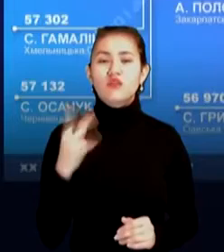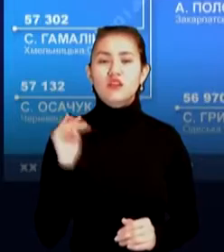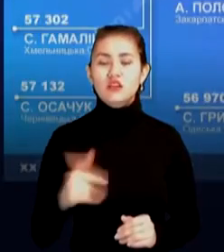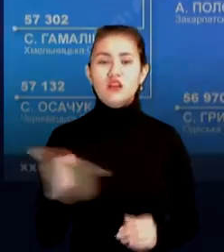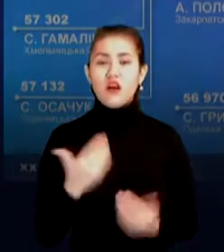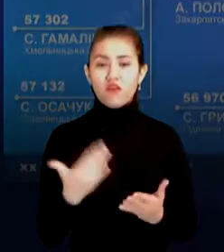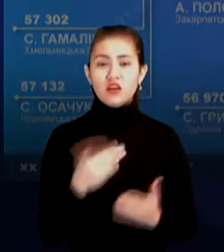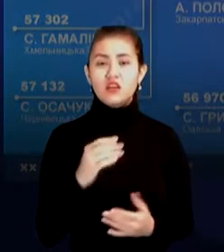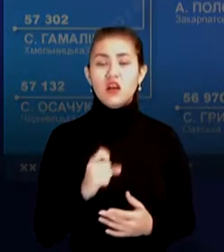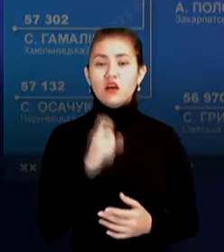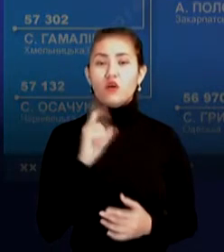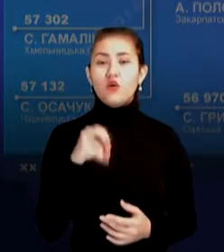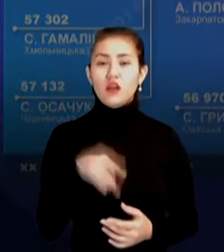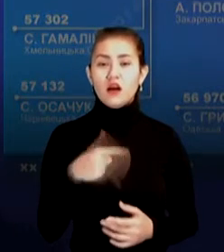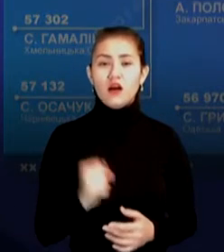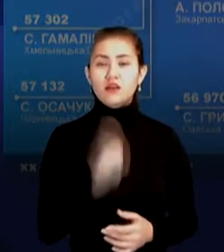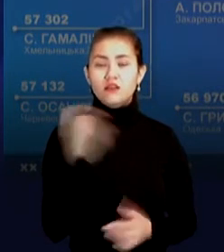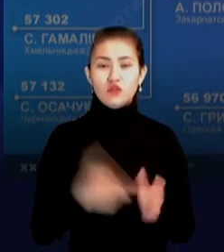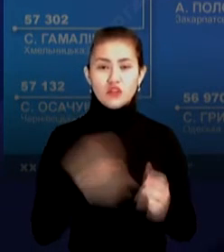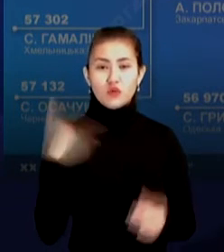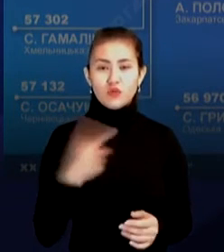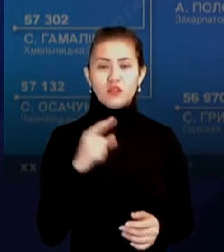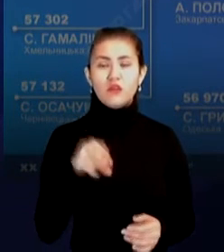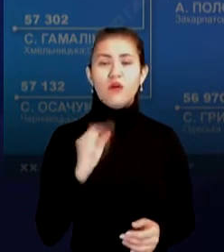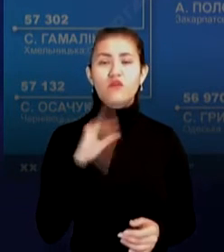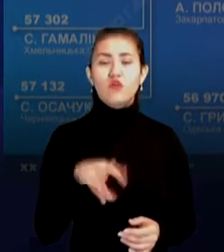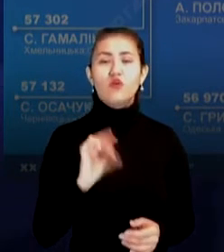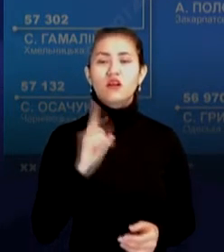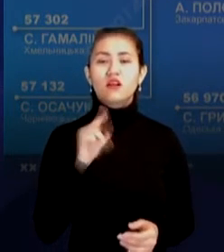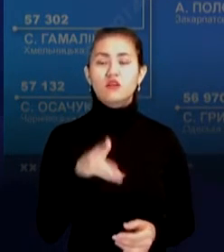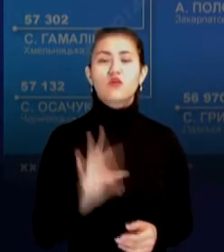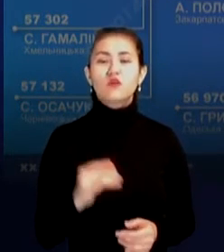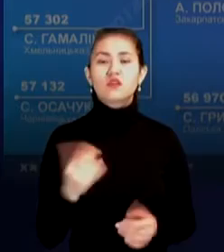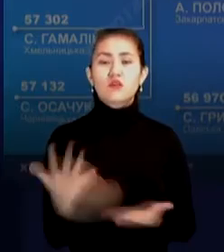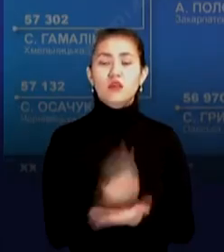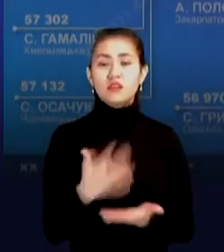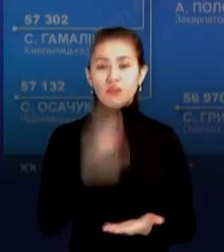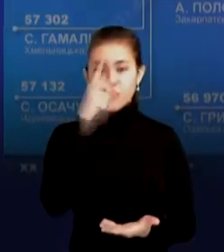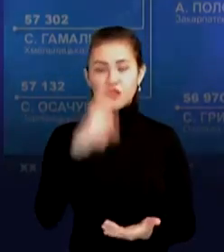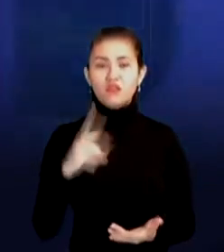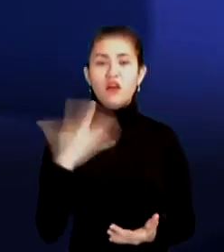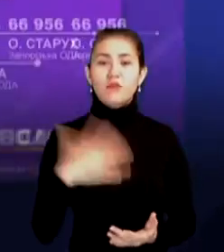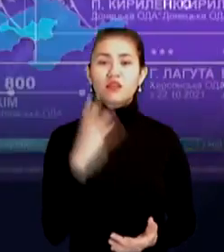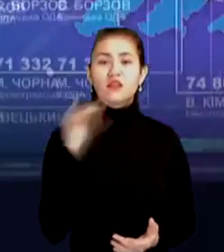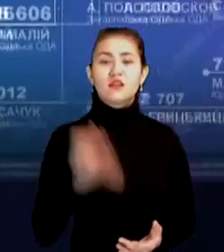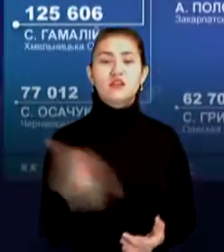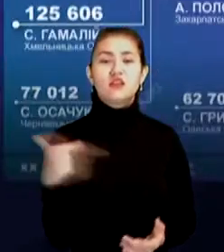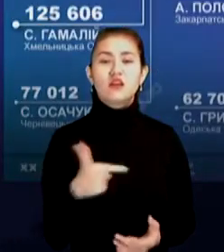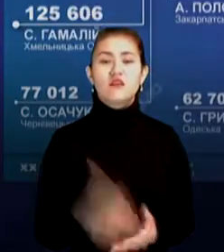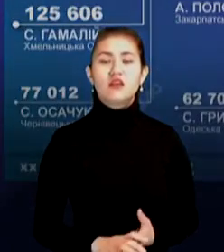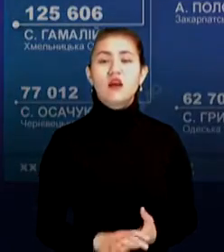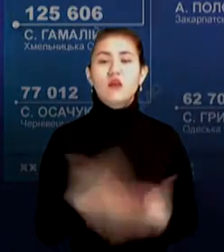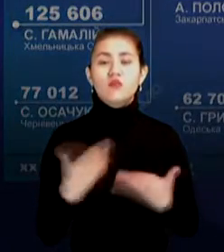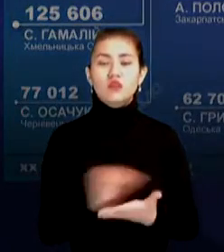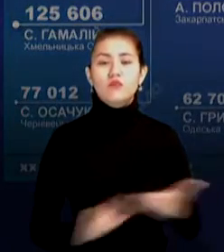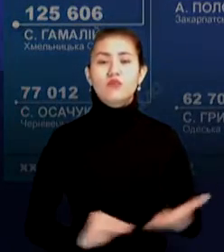колега з Донецької області Павло Кириленко, він заробляє протягом цих місяців 53 тисячі гривень. Про це пише